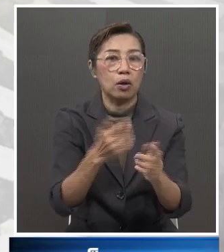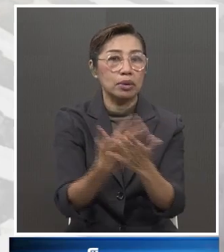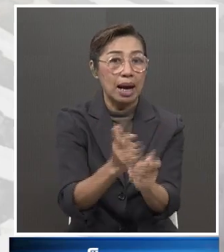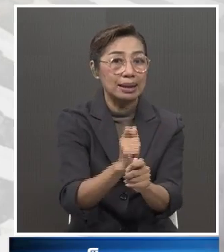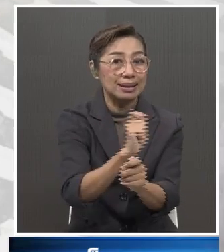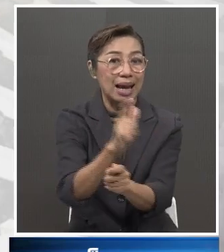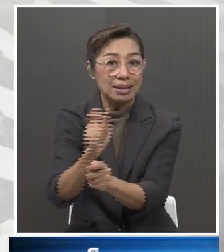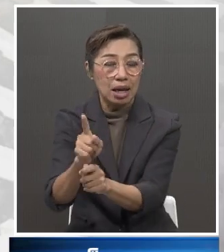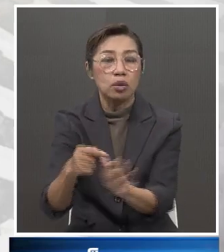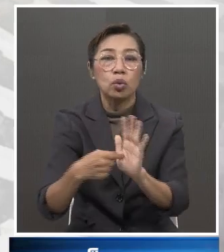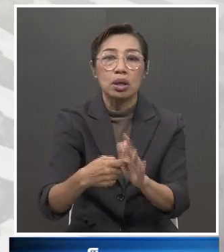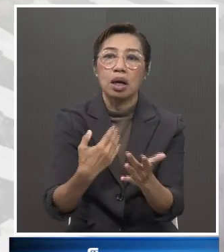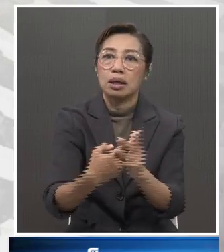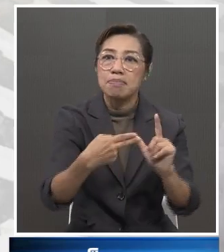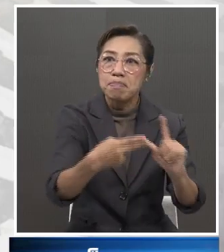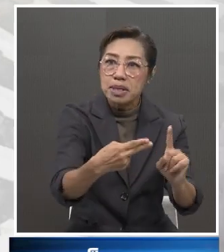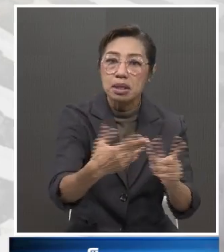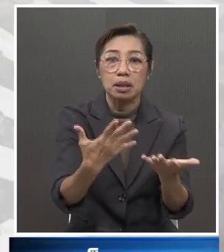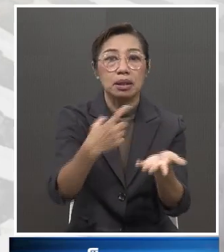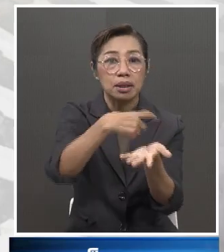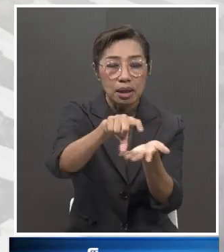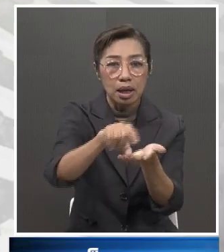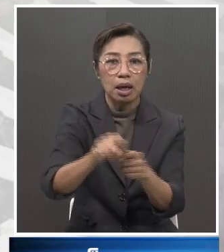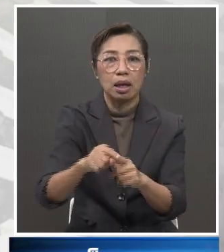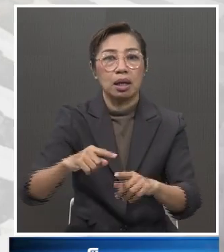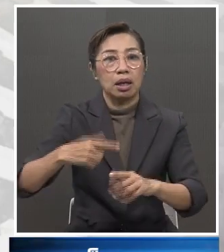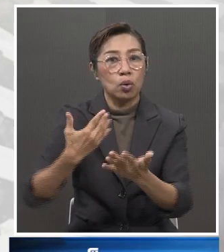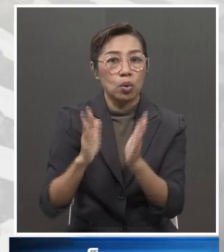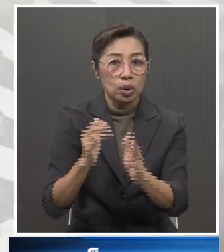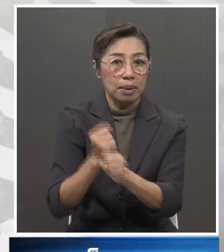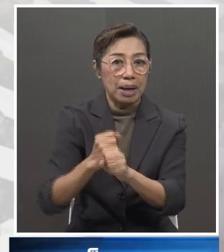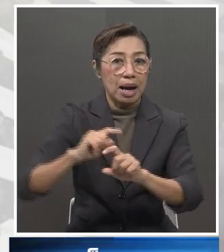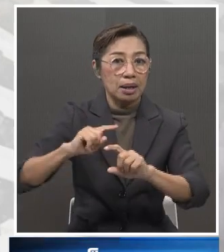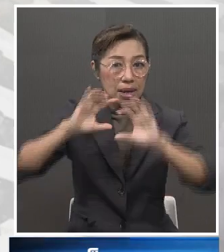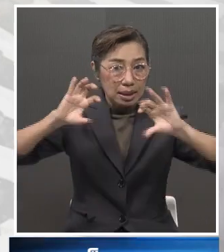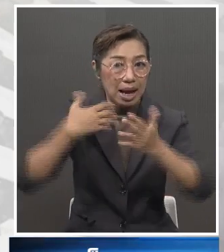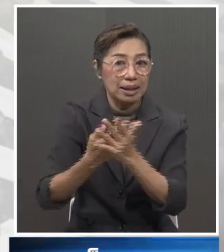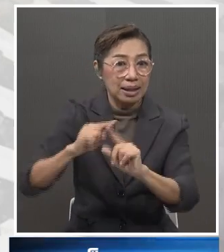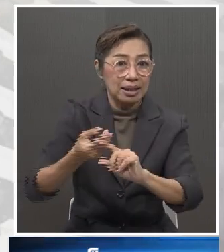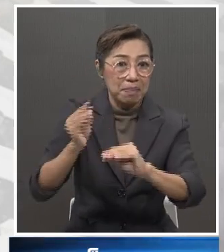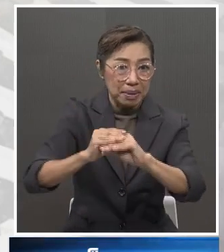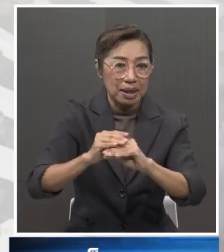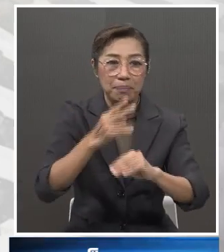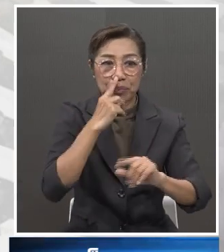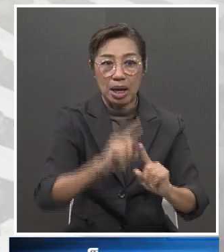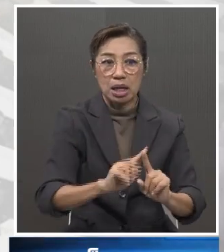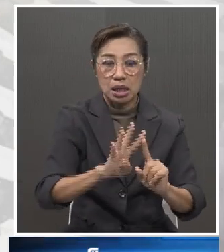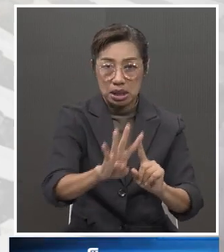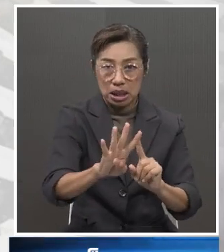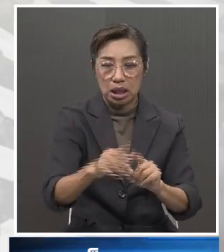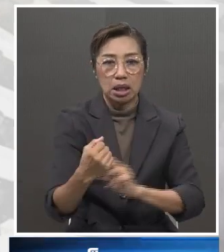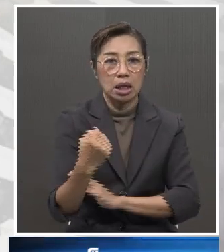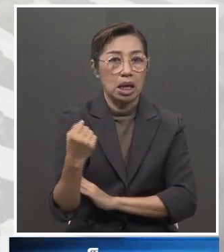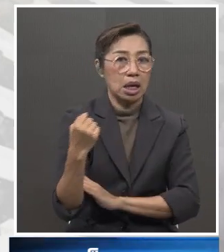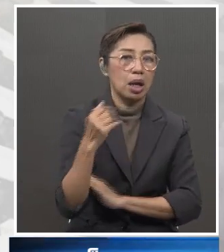ดิจิตอ walletขึ้นเงินเดือนข้าราชการอย่างเงี้ยครับเออ 4คือผนึกขั้วอำนาจเก่าประคับประคองการเมืองอันนี้